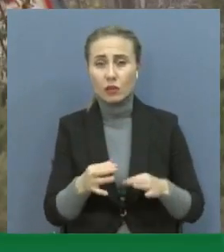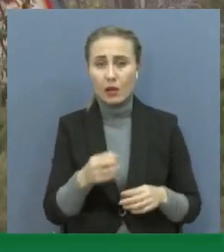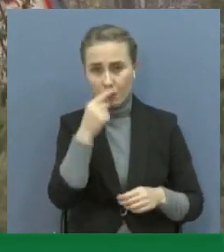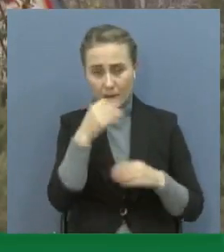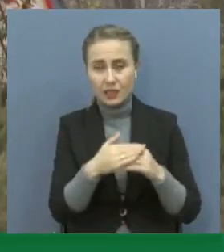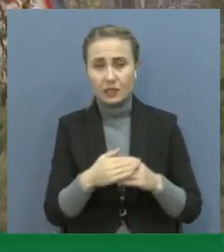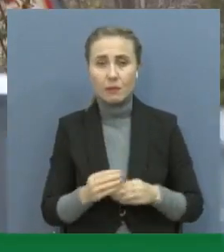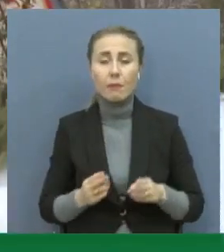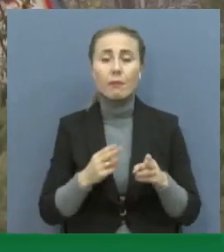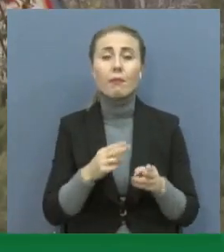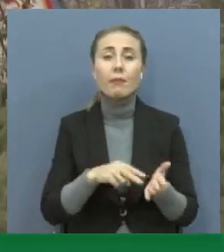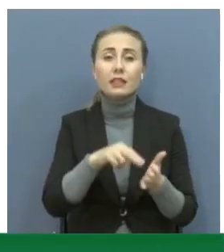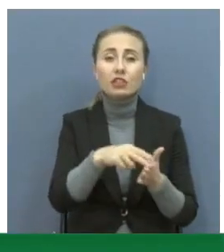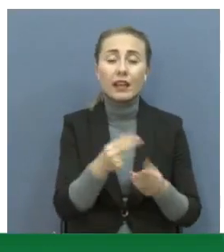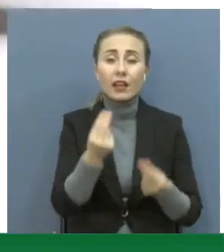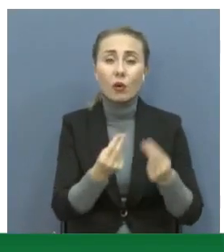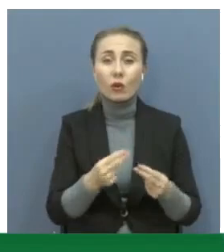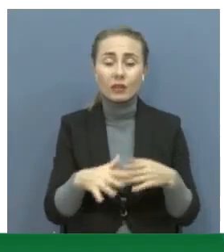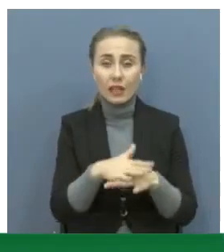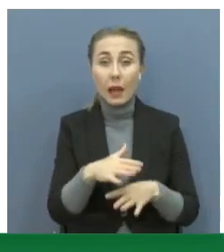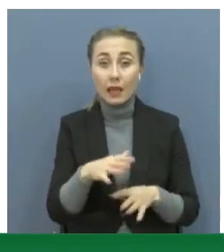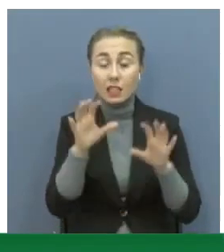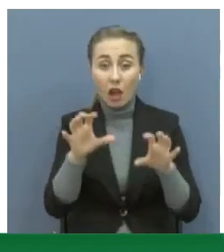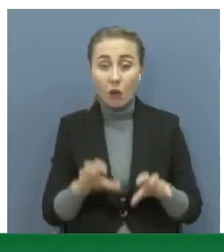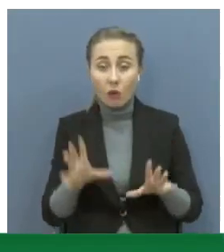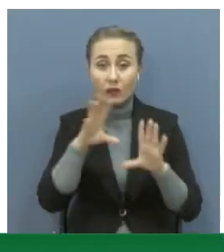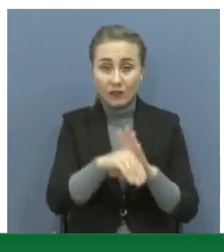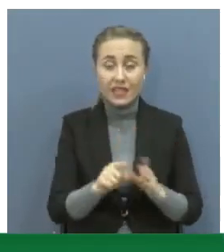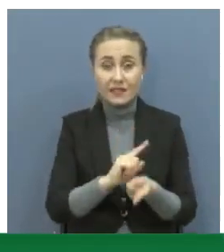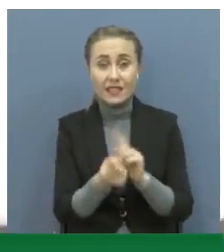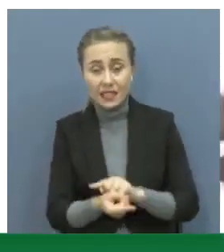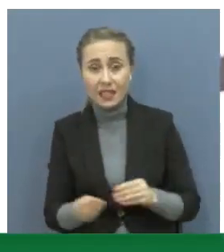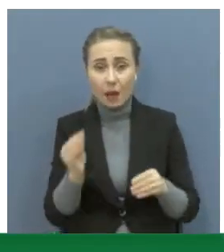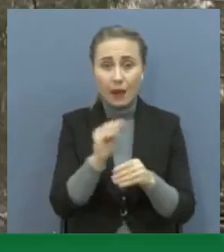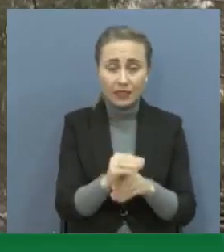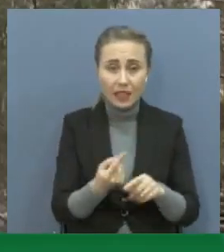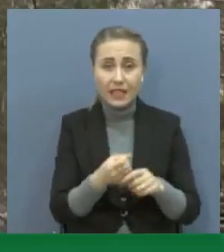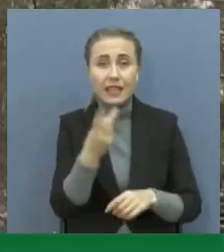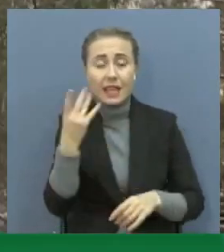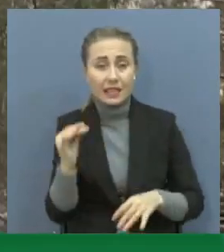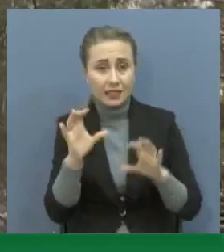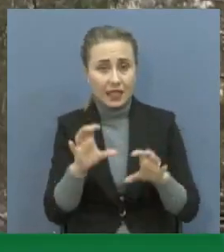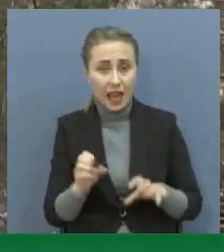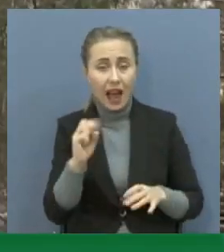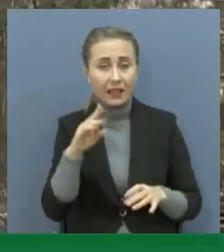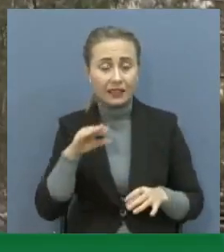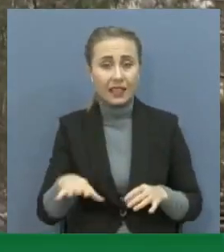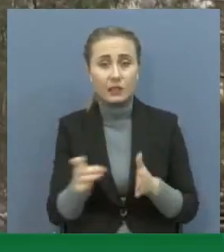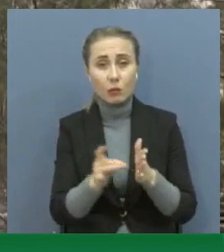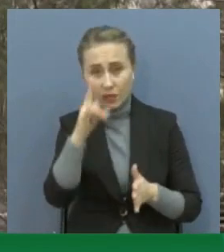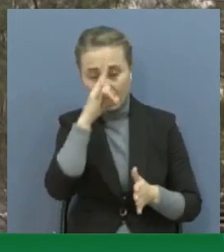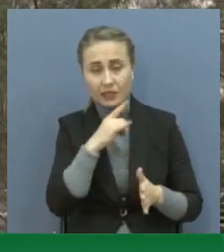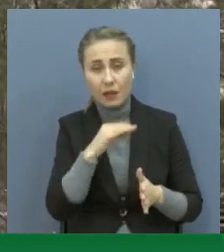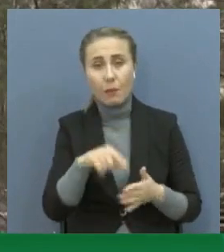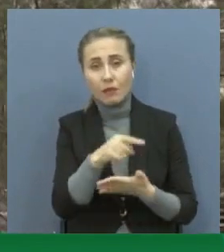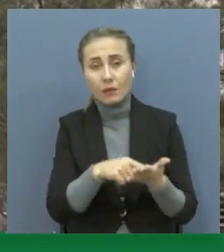игорные заведения. Такая норма содержится в проекте закона о внесении изменений и дополнений в некоторые законодательные акты Республики Казахстан